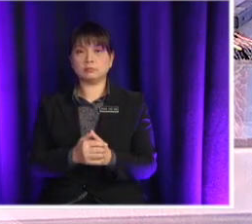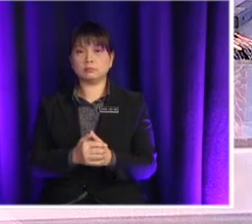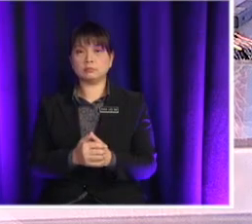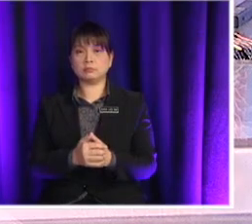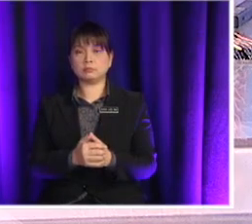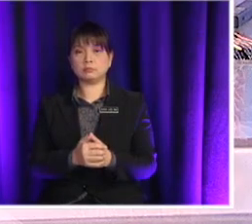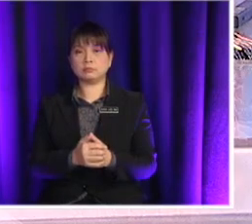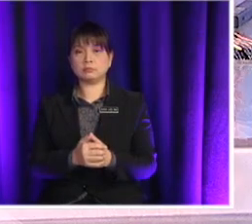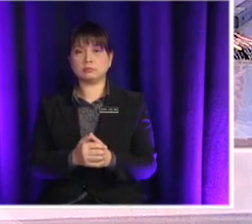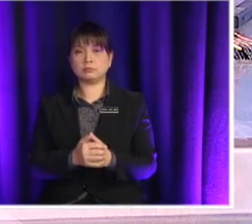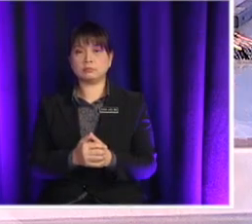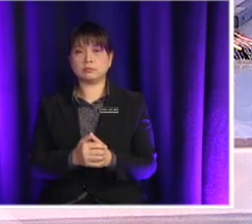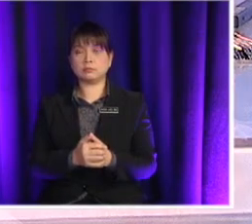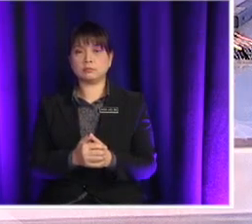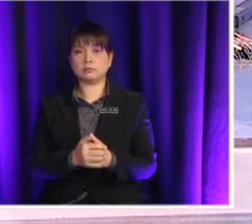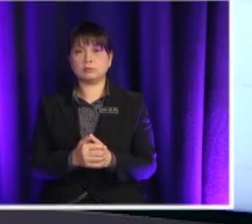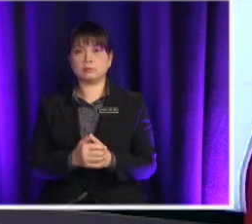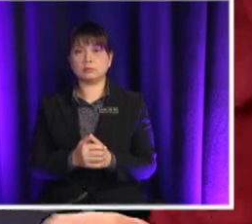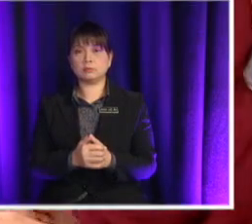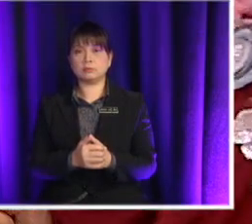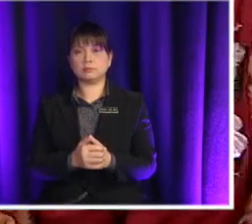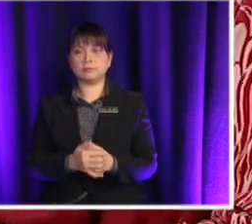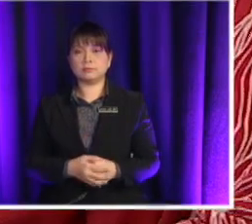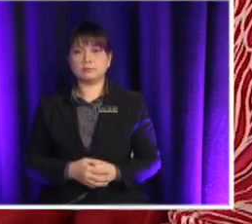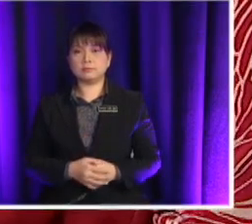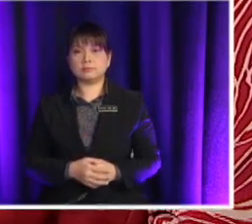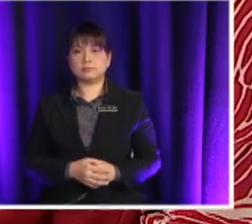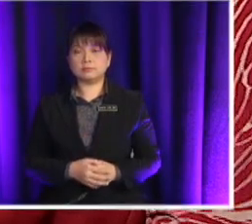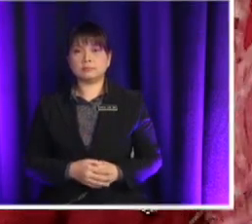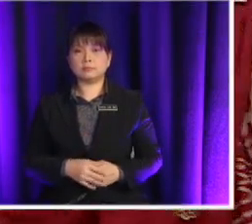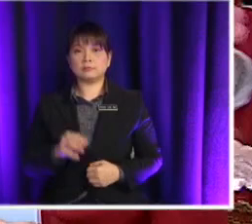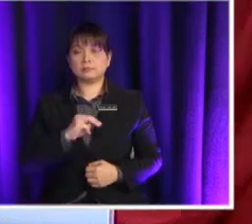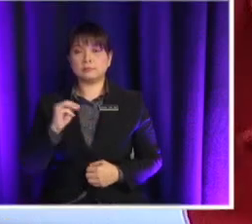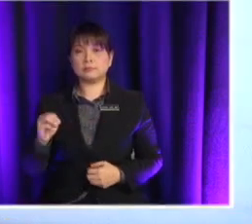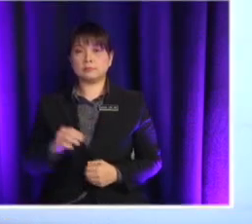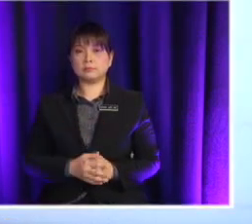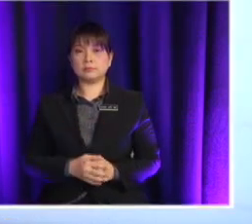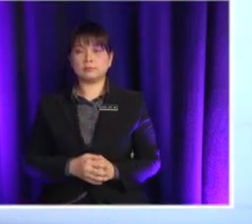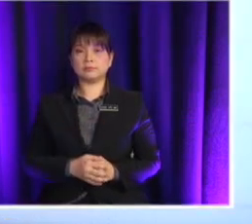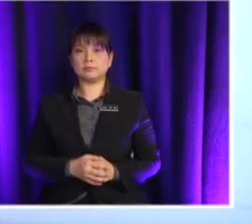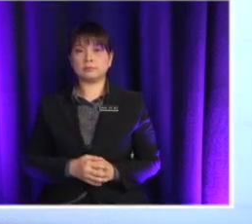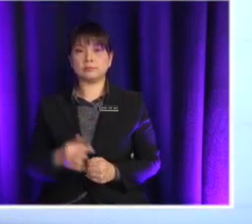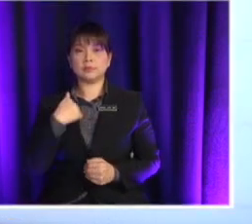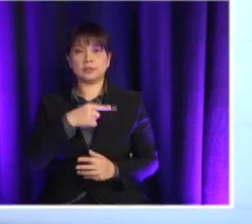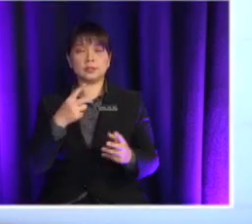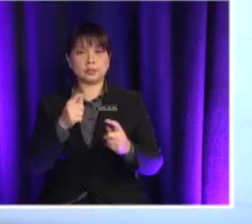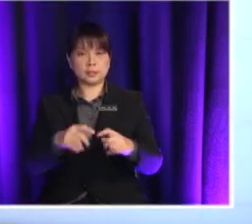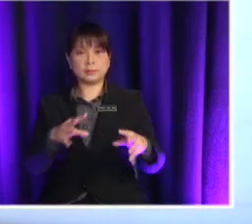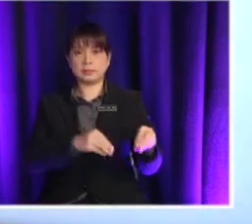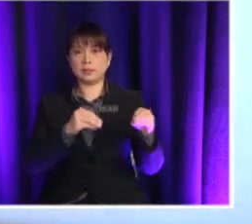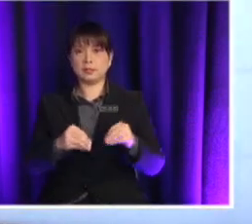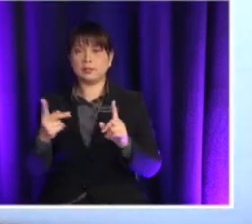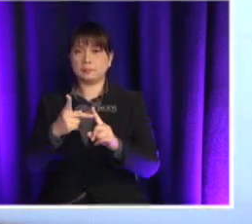sambung uji. lepas ini Ahmad. Kita sambung lepas ini. Okey, baik. Jadi murid-murid sekalian, ni dia. Kita dah pindahkan daripada lukisan tadi